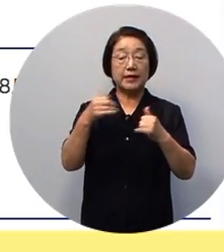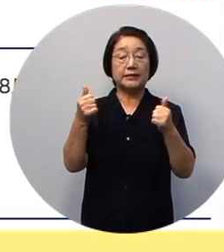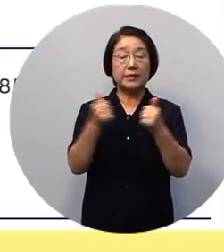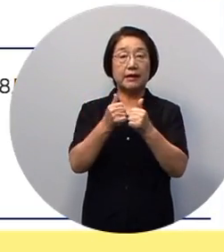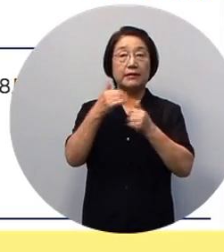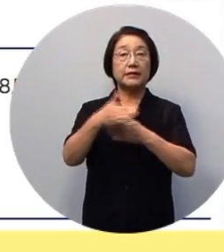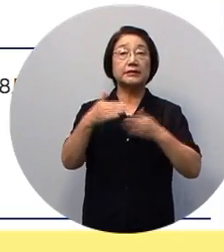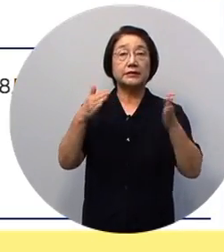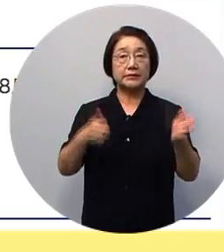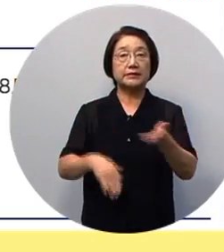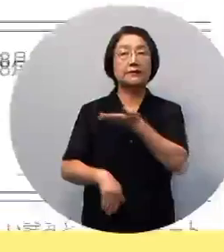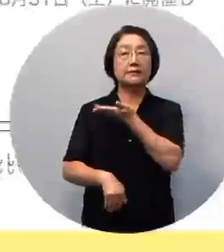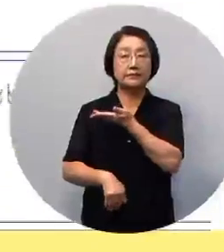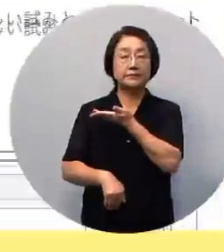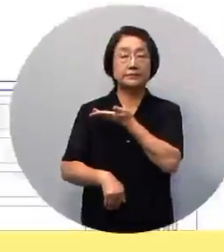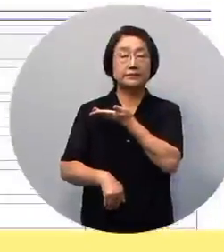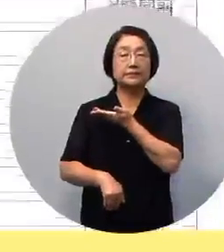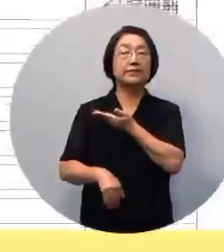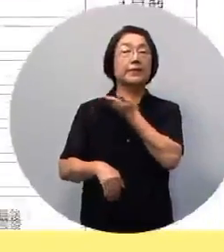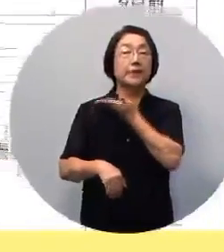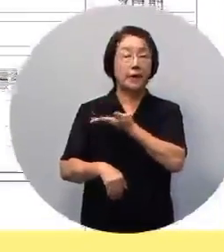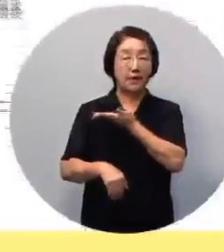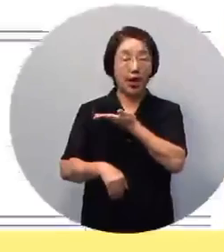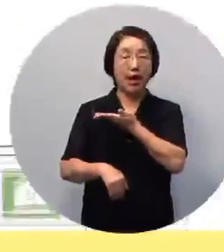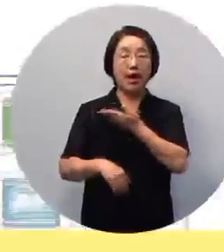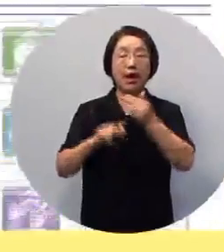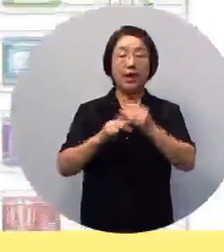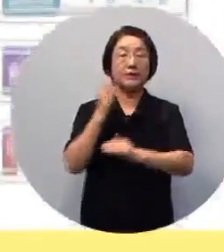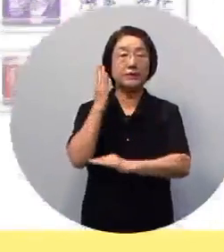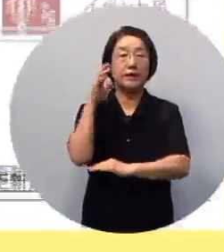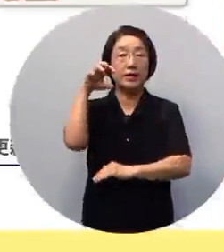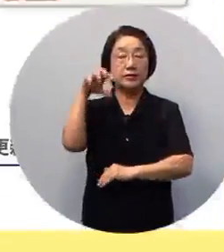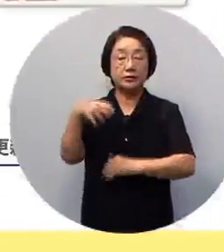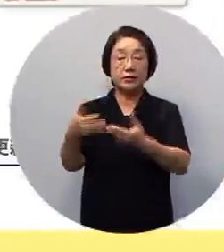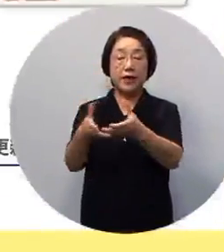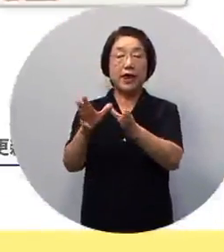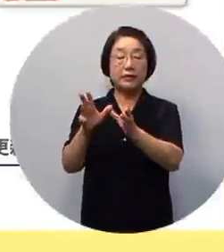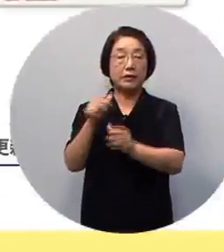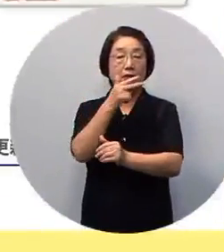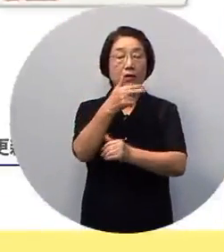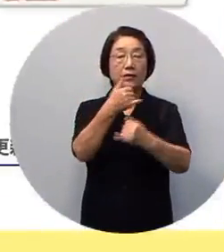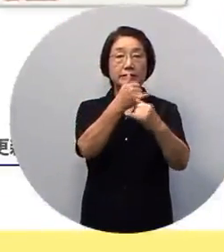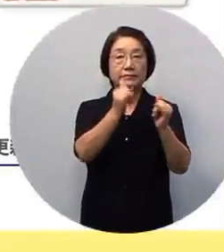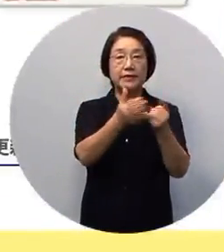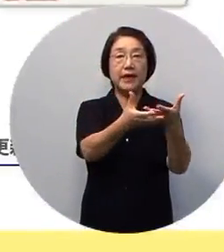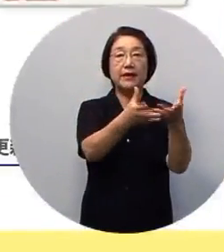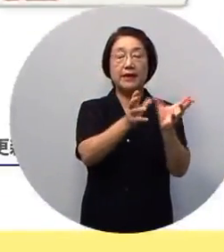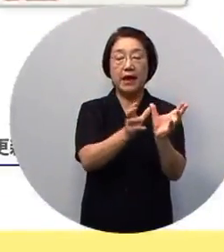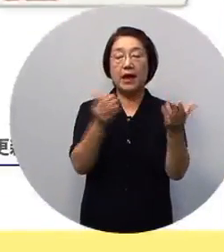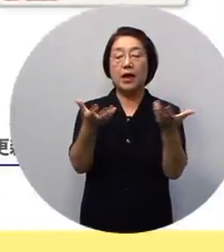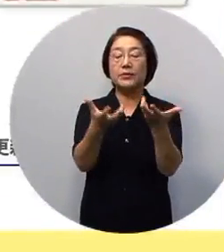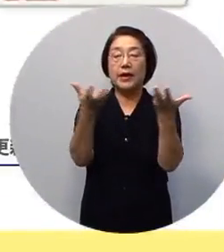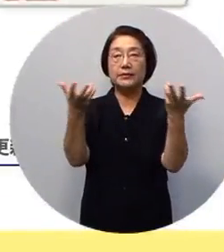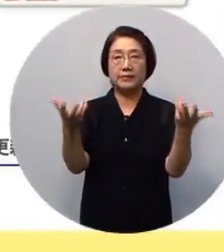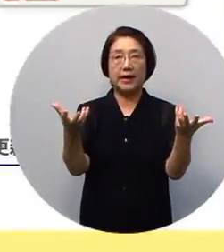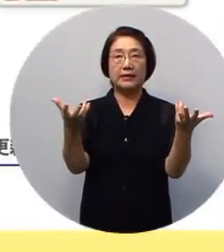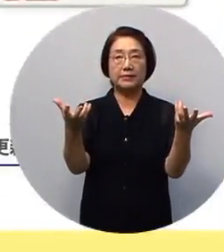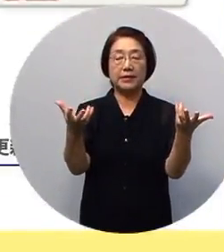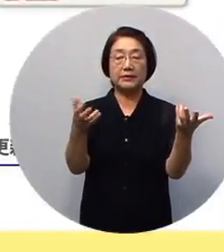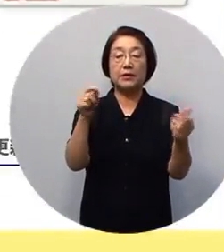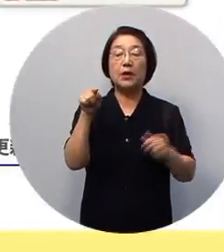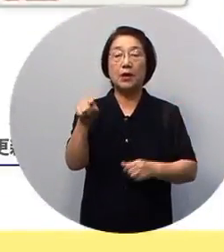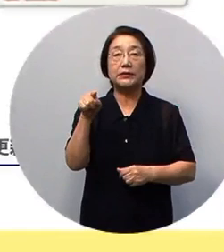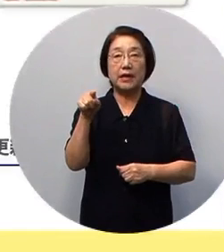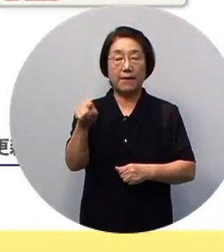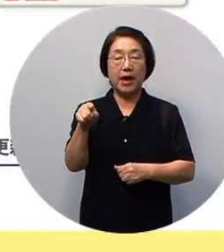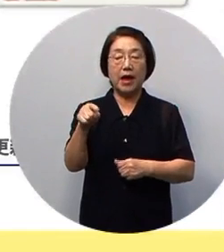です。 コミュット藤沢は市役所エリアと市民エリア、2つのエリアに分かれています。市役所エ